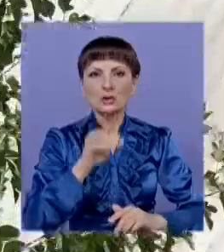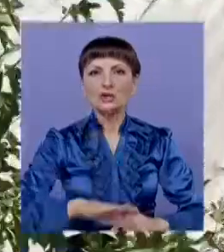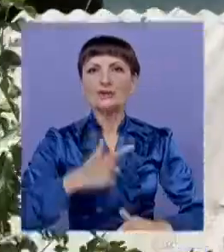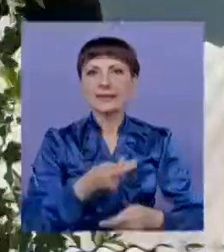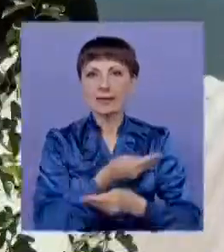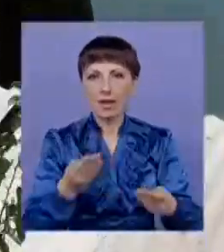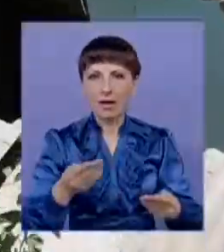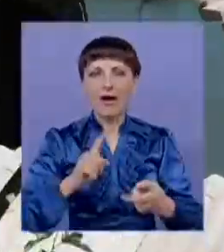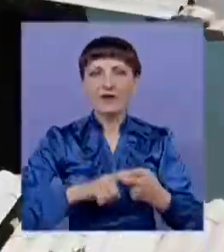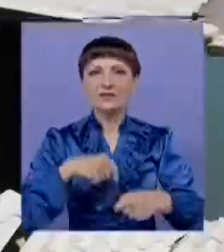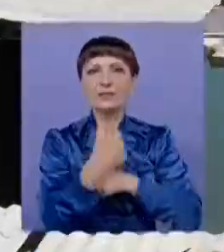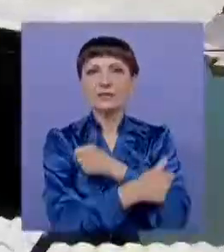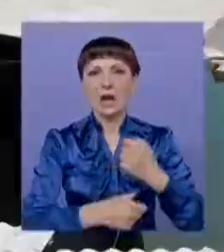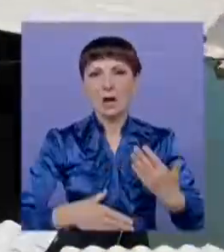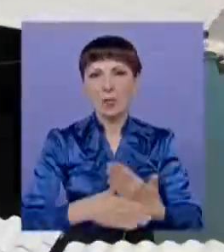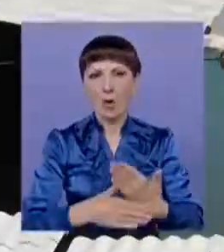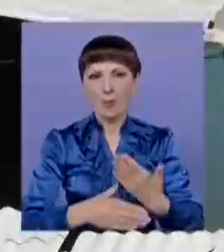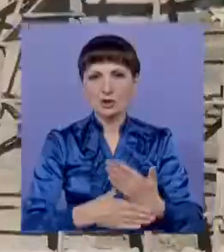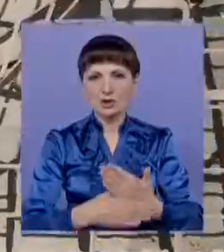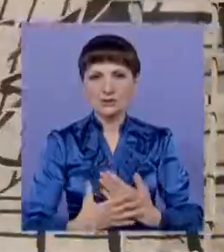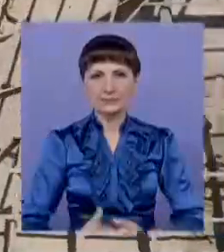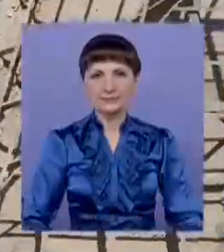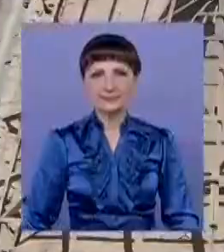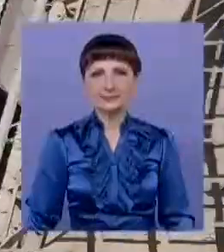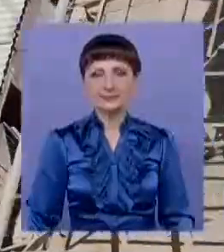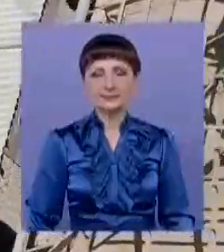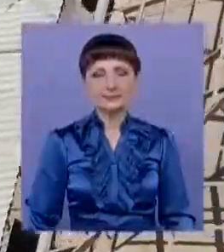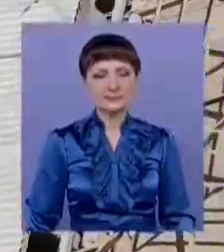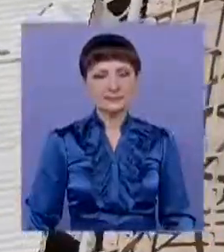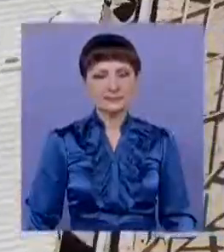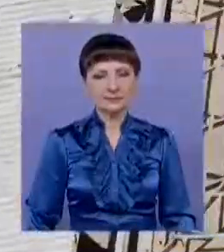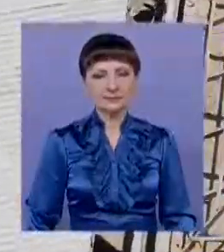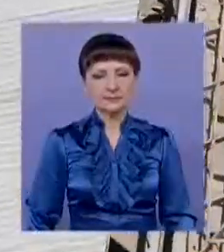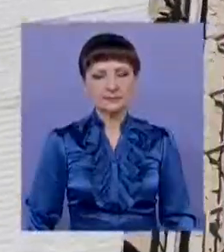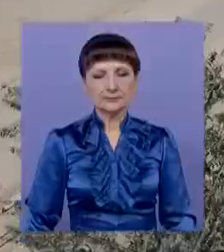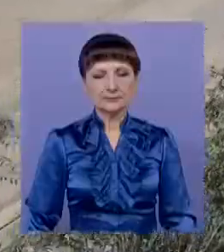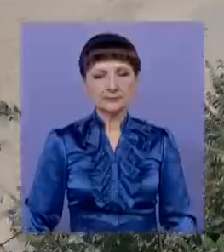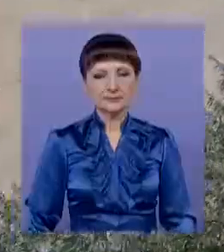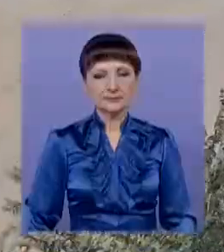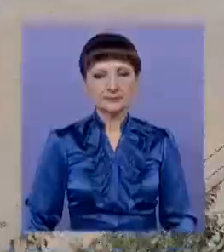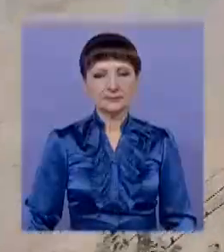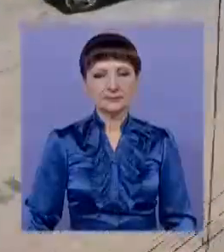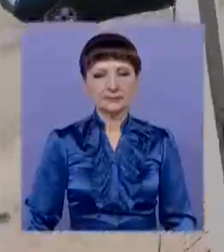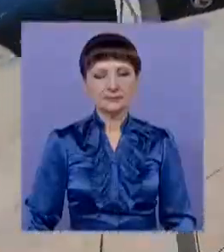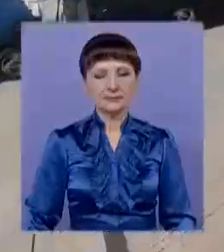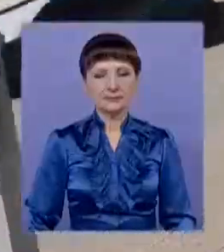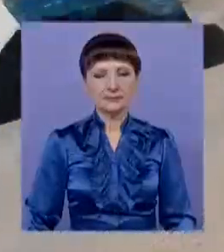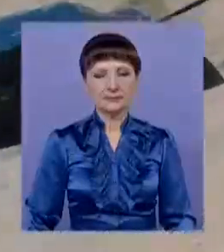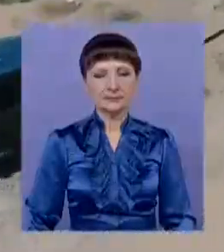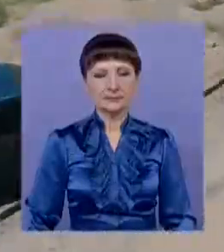в качестве материальной помощи. Ильзат Акчурин, Мирбулат Кусаинов, Ялкунжан Ашимжанов, телеканал Алматы, Туркестанская область.